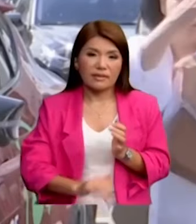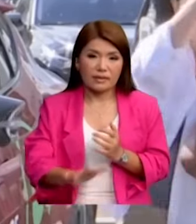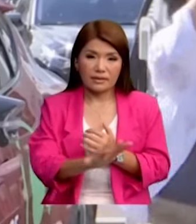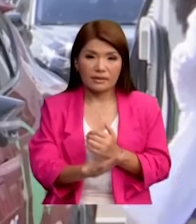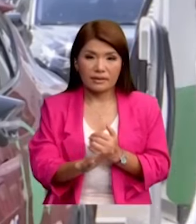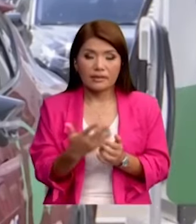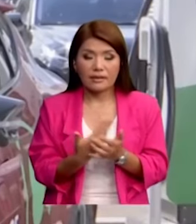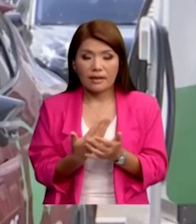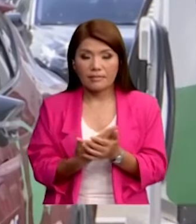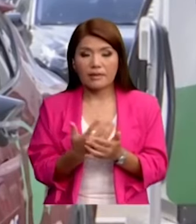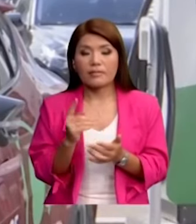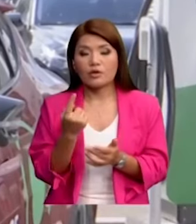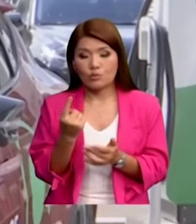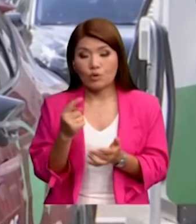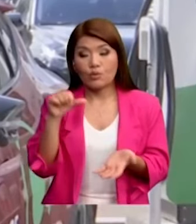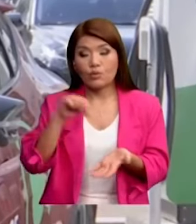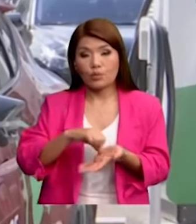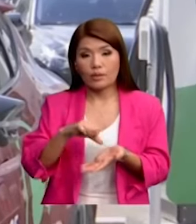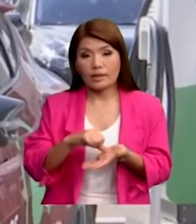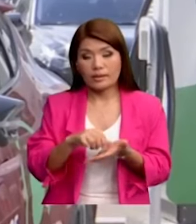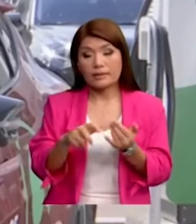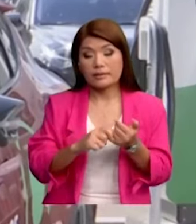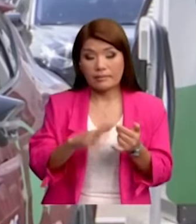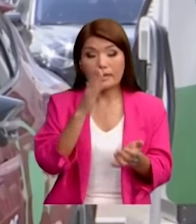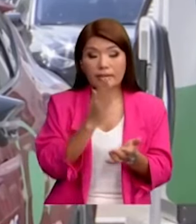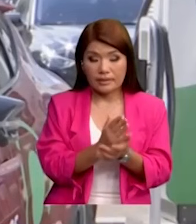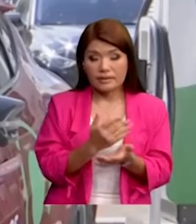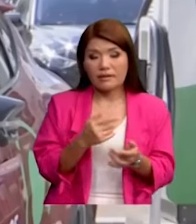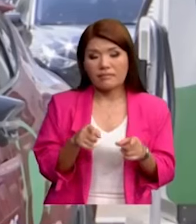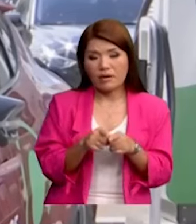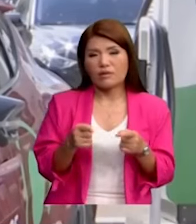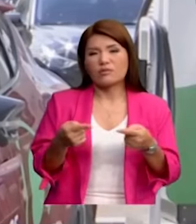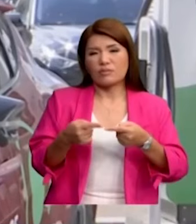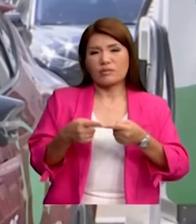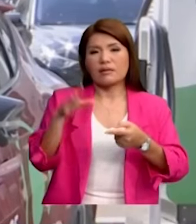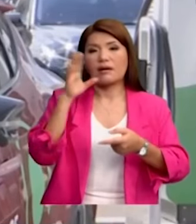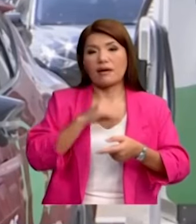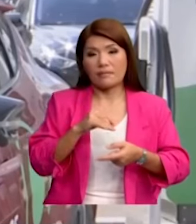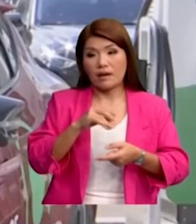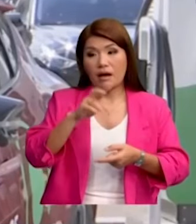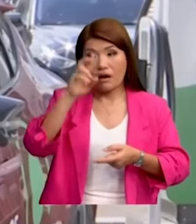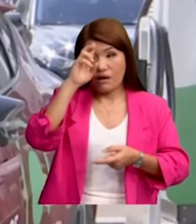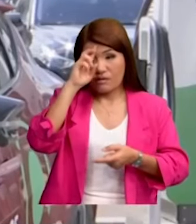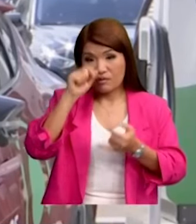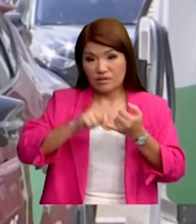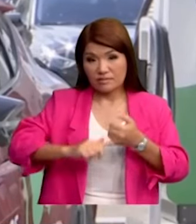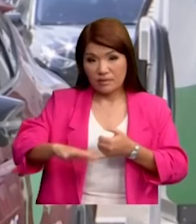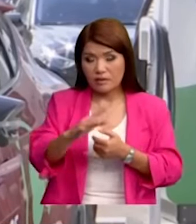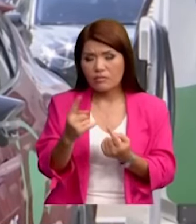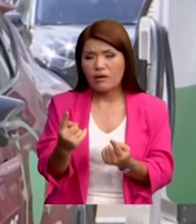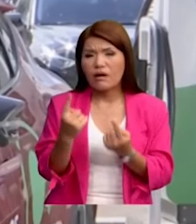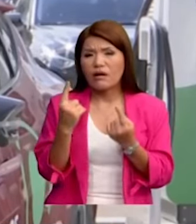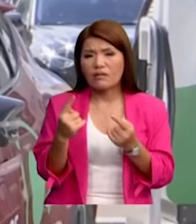Поскольку у участника есть земля, он может сдать в аренду. По госземле достаточно